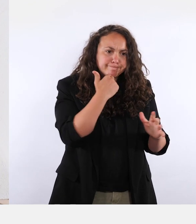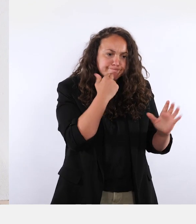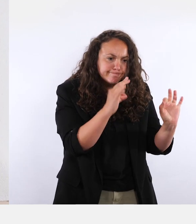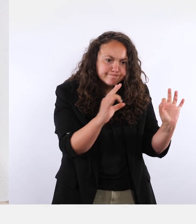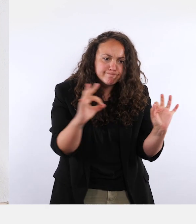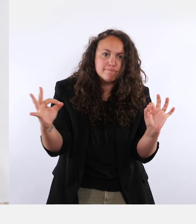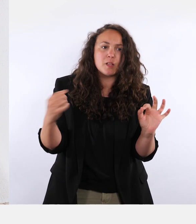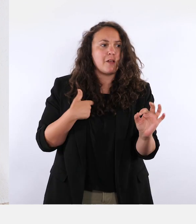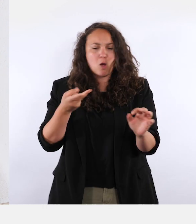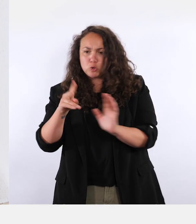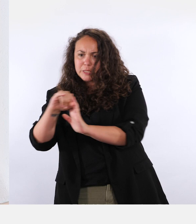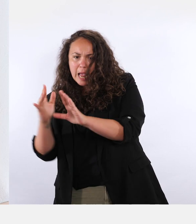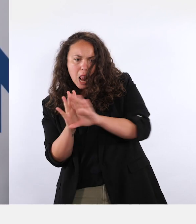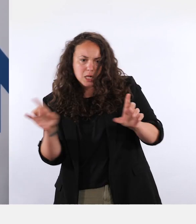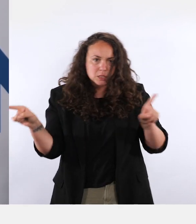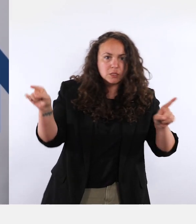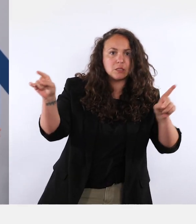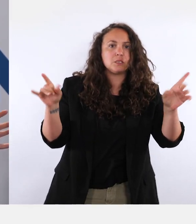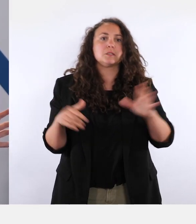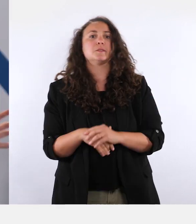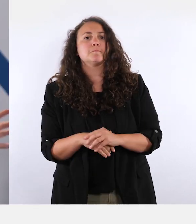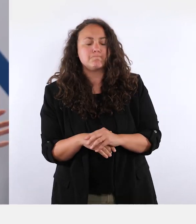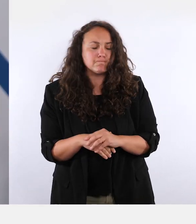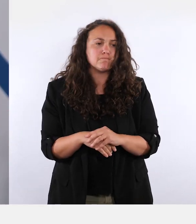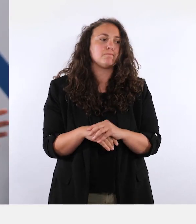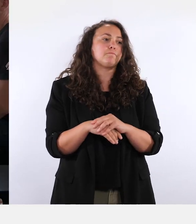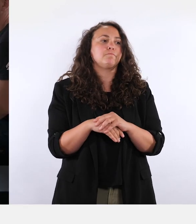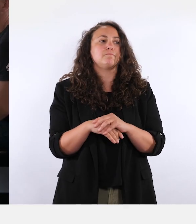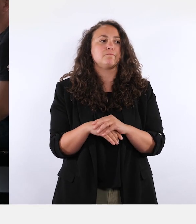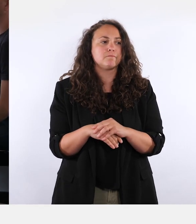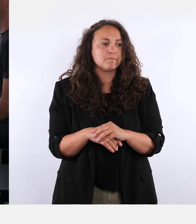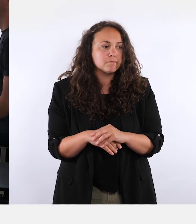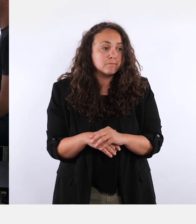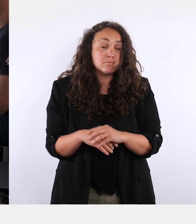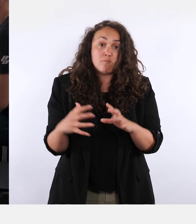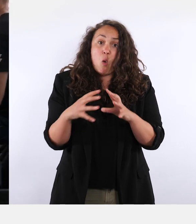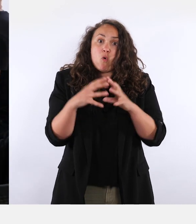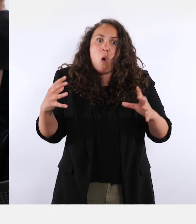technique, être très rapide, très efficace. On pousse le candidat aussi, il ne sera pas centré.